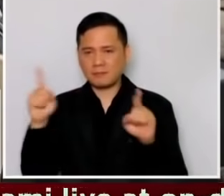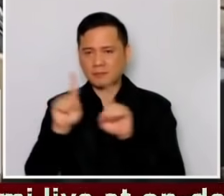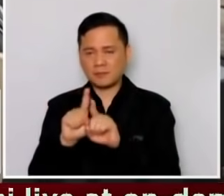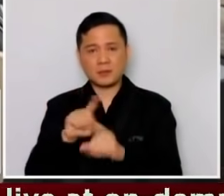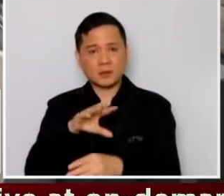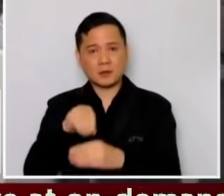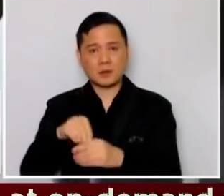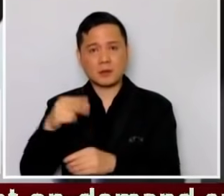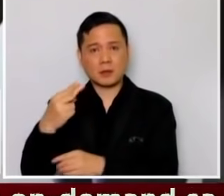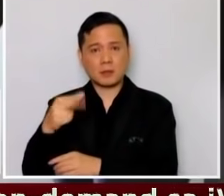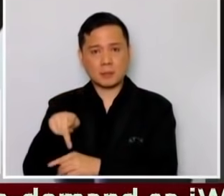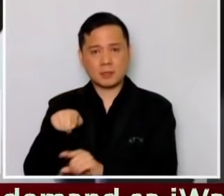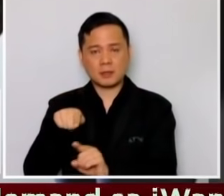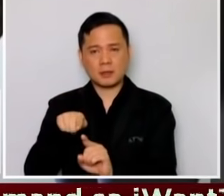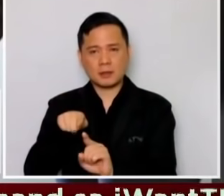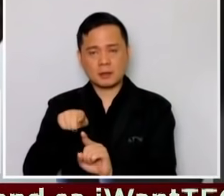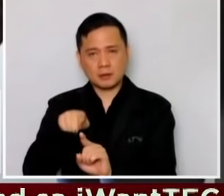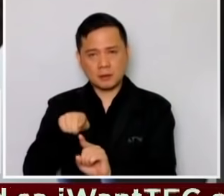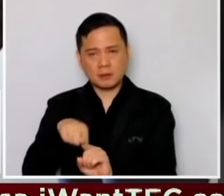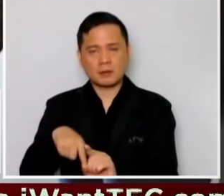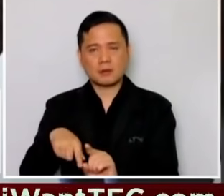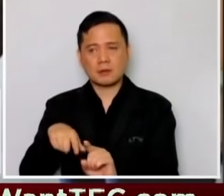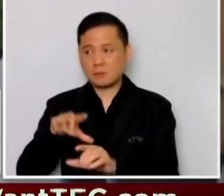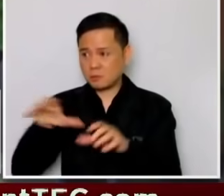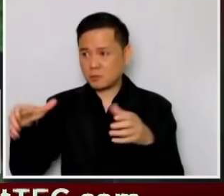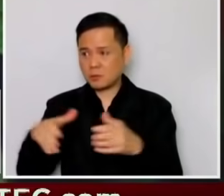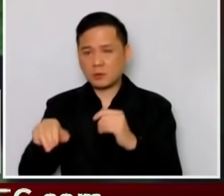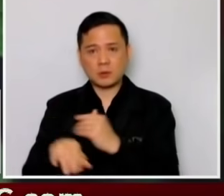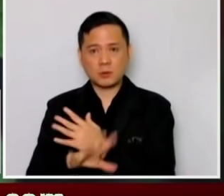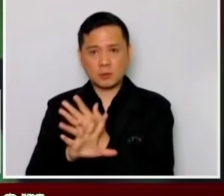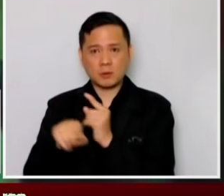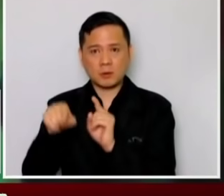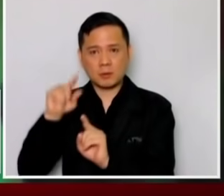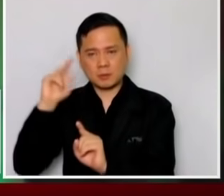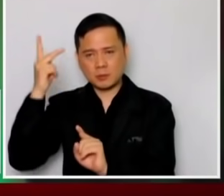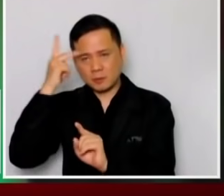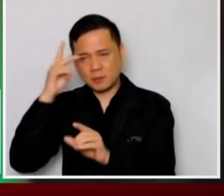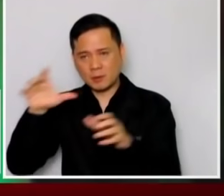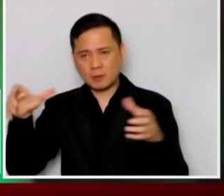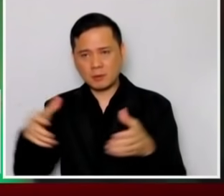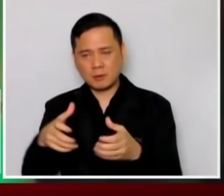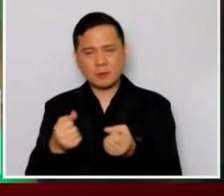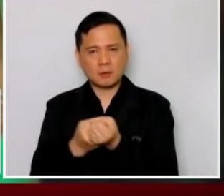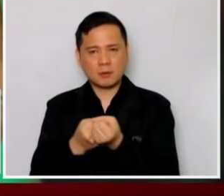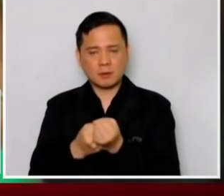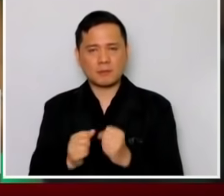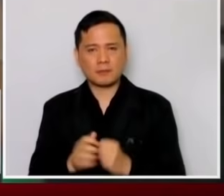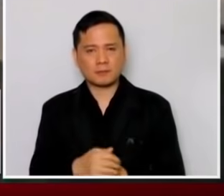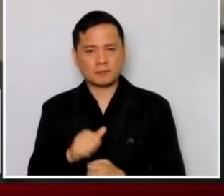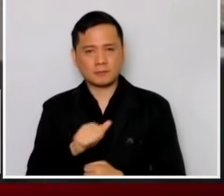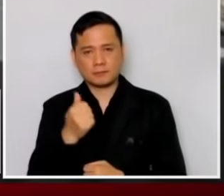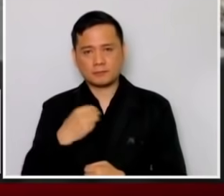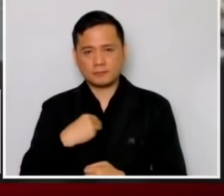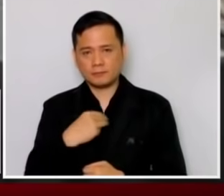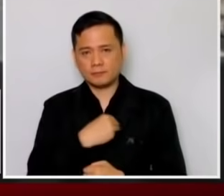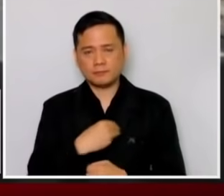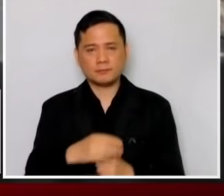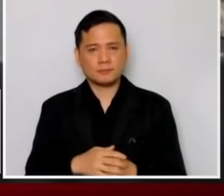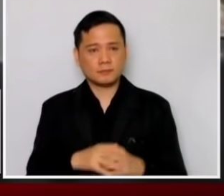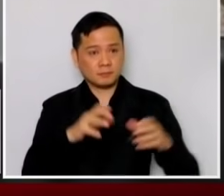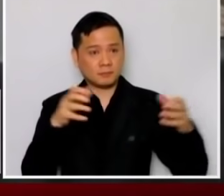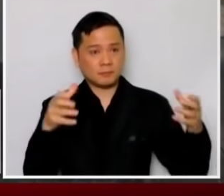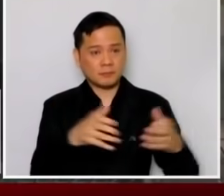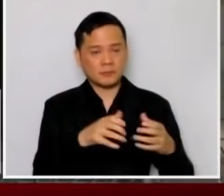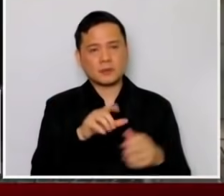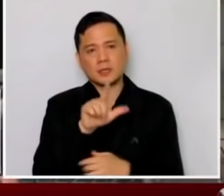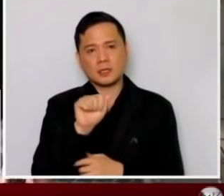pagbabago at hugpong sa taong lungsod sa Davao City, pati na mga opisyal at miyembro ng League of Municipalities of the Philippines.